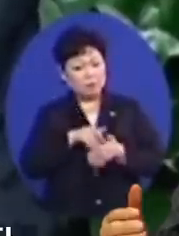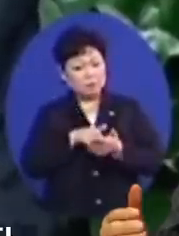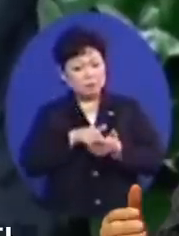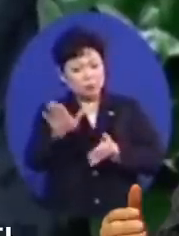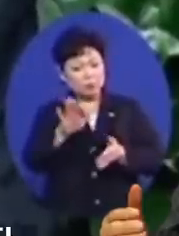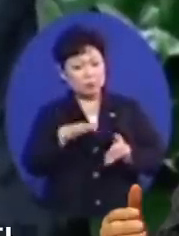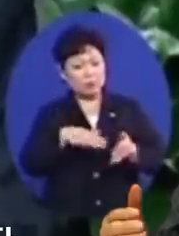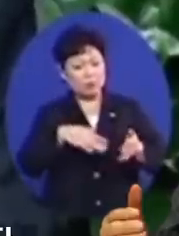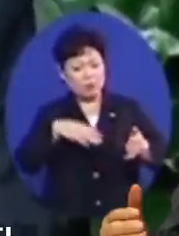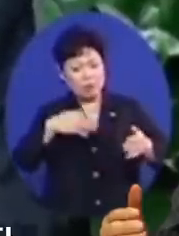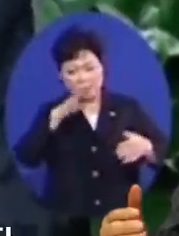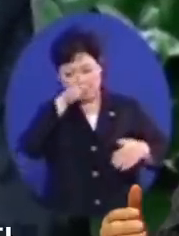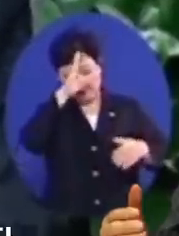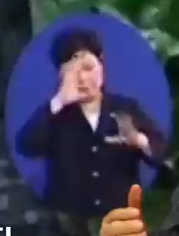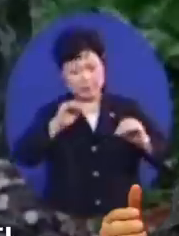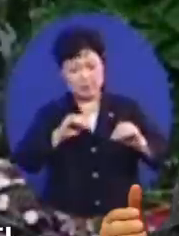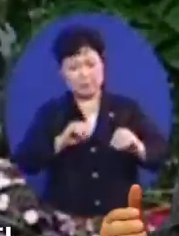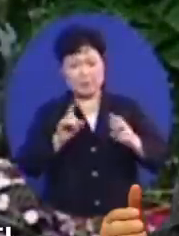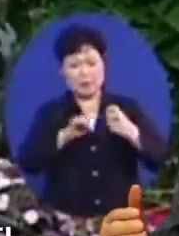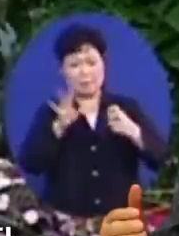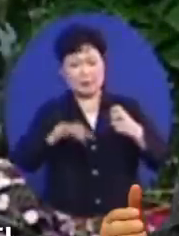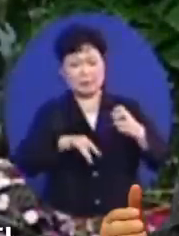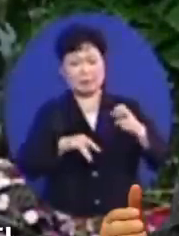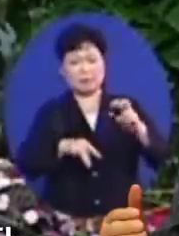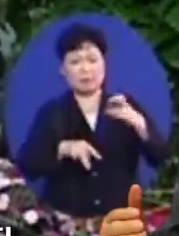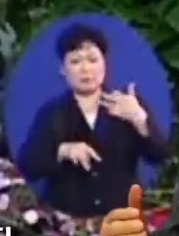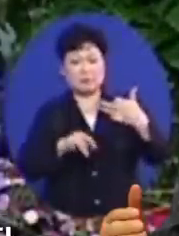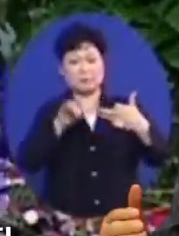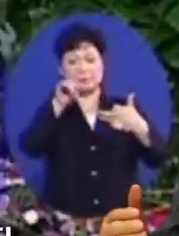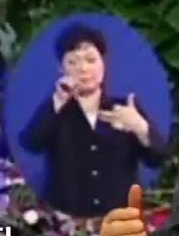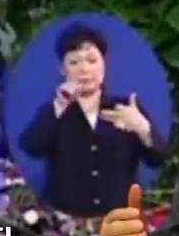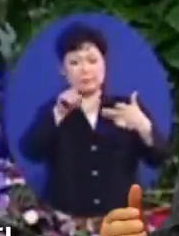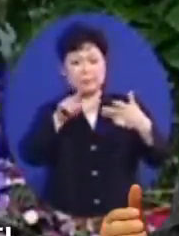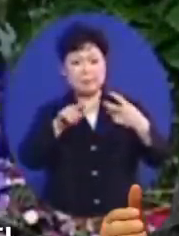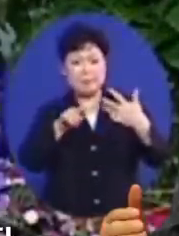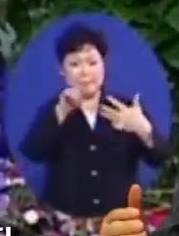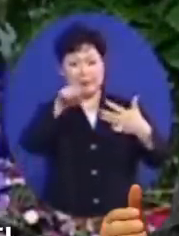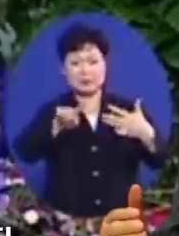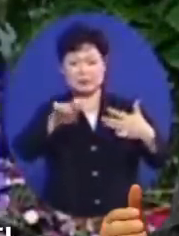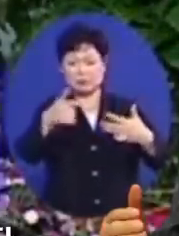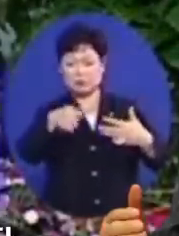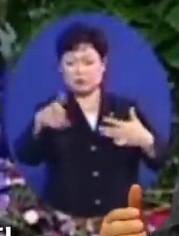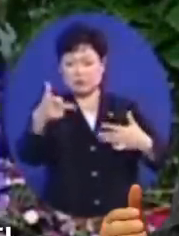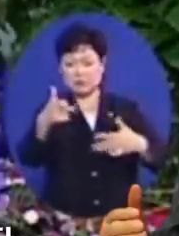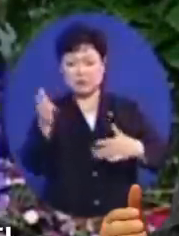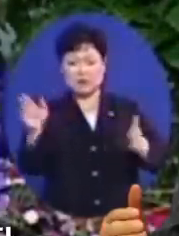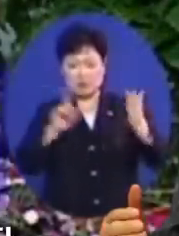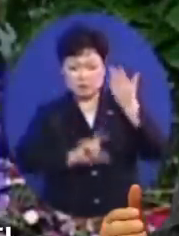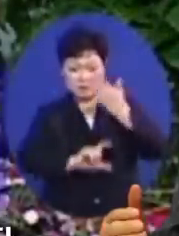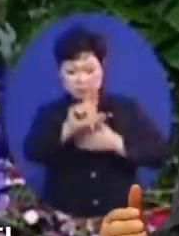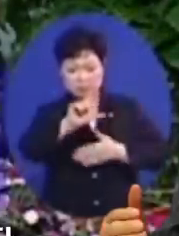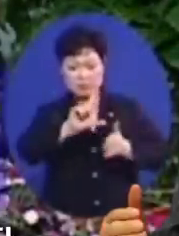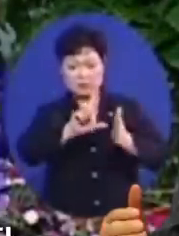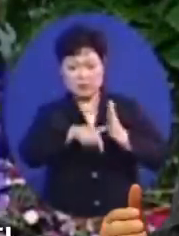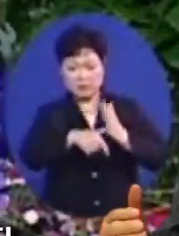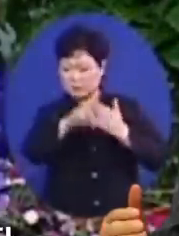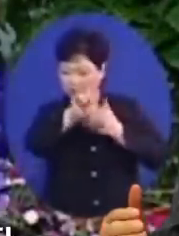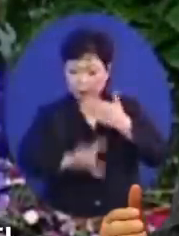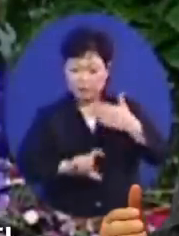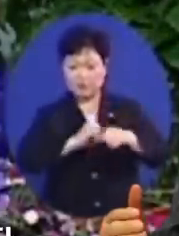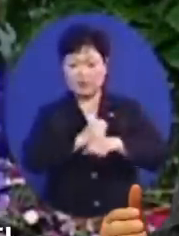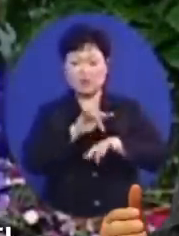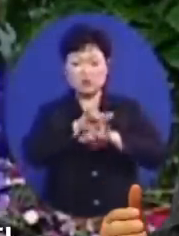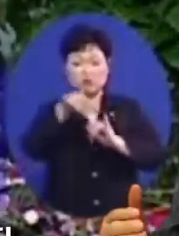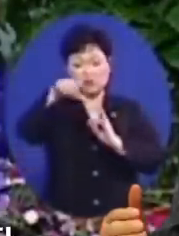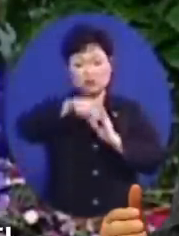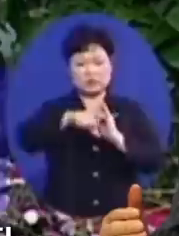것입니다. 성경에는 마태복음 8장 16절로 17절에 저물매 사람들이 귀신 들린 자를 많이 데리고 예수께 오거늘 예수께서